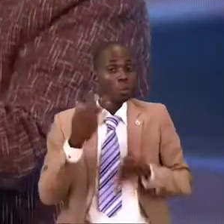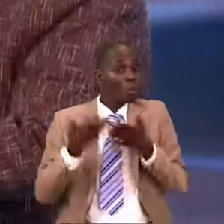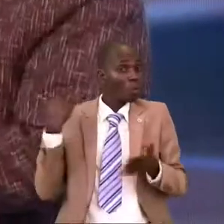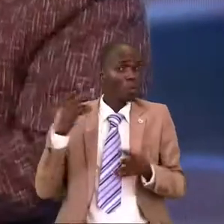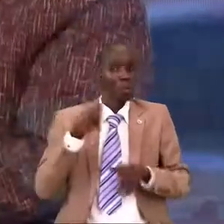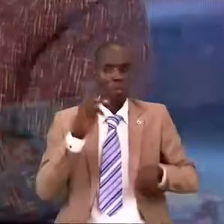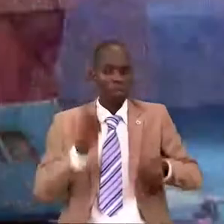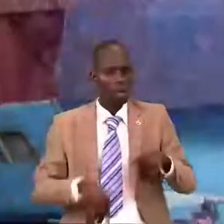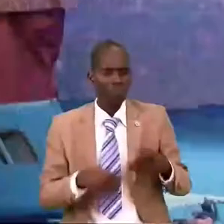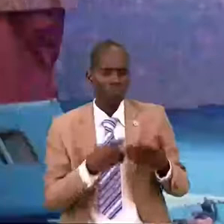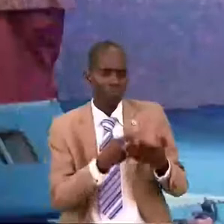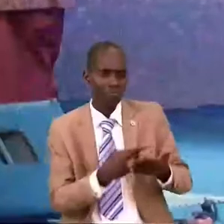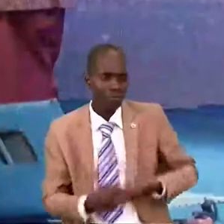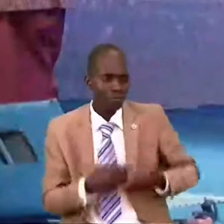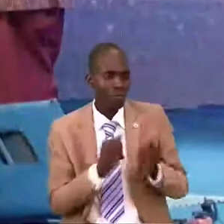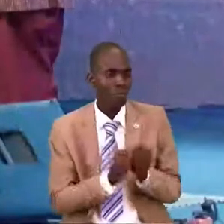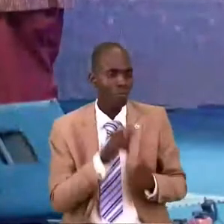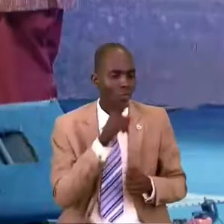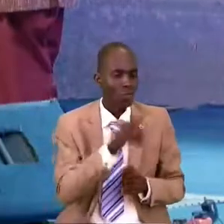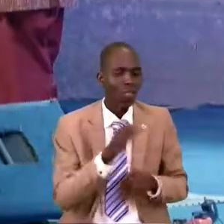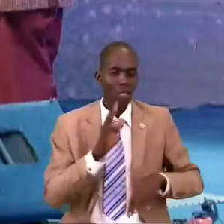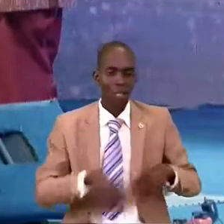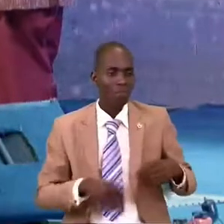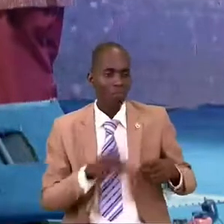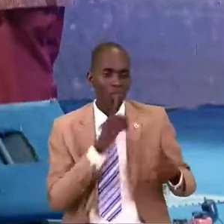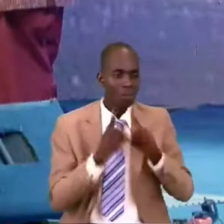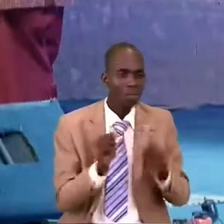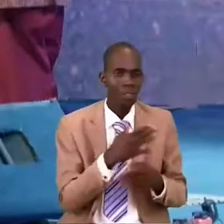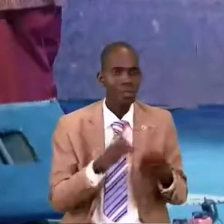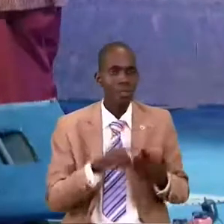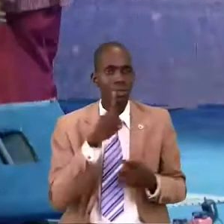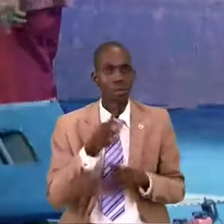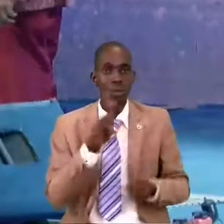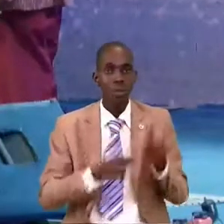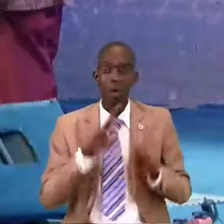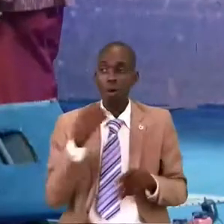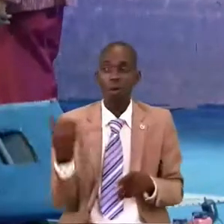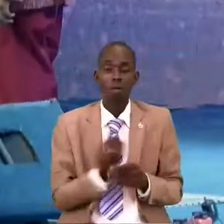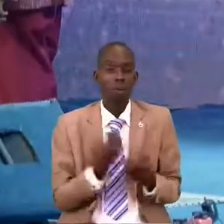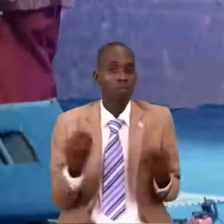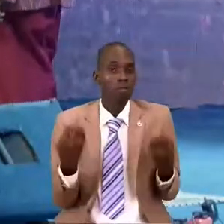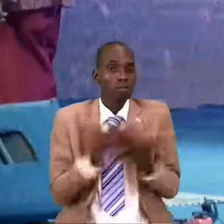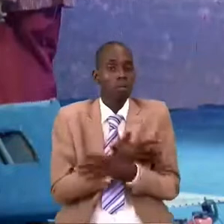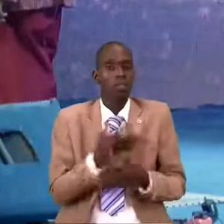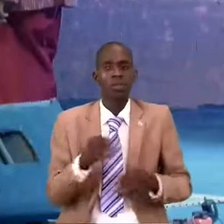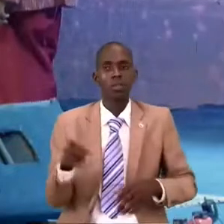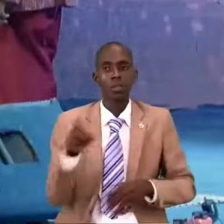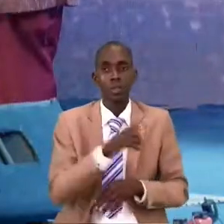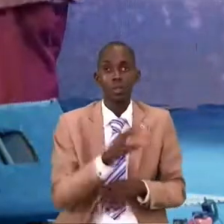savaient. Ah, faites attention. Hein. Cette femme-là, elle est là. Hein. Oh, elle sait comment vraiment parler. Sa